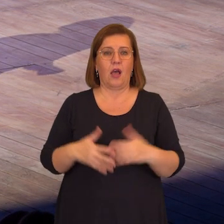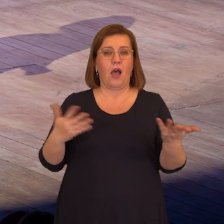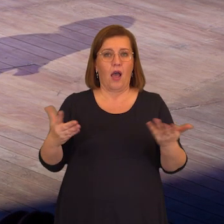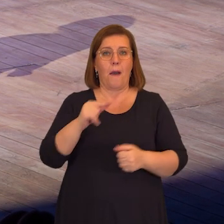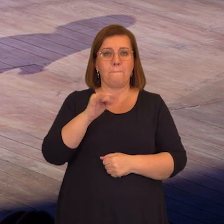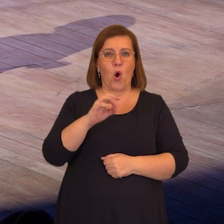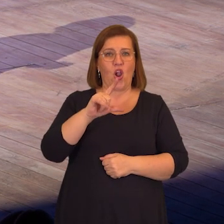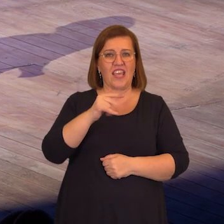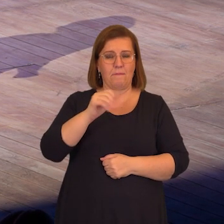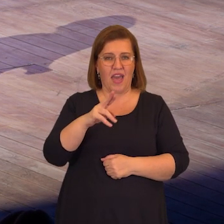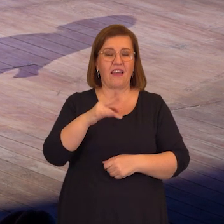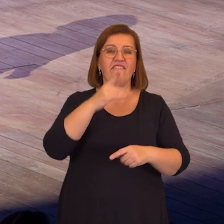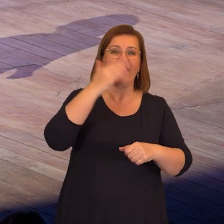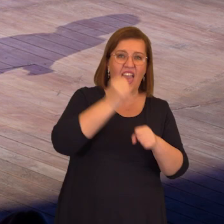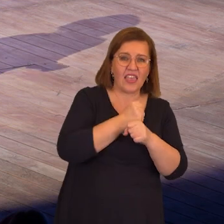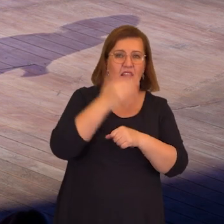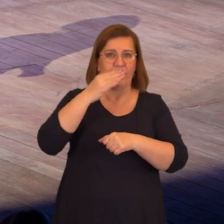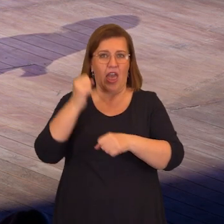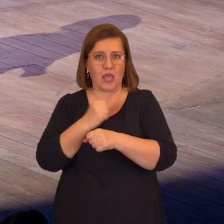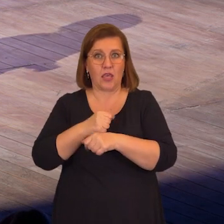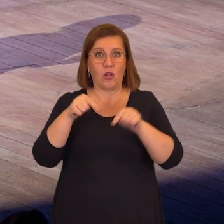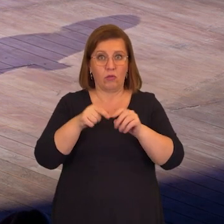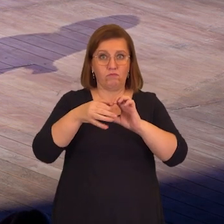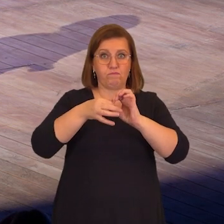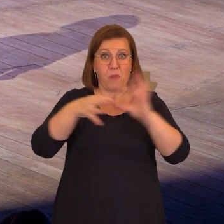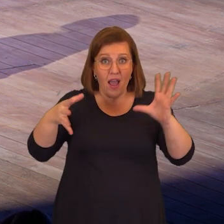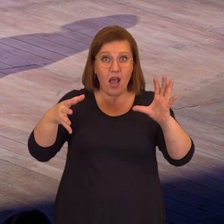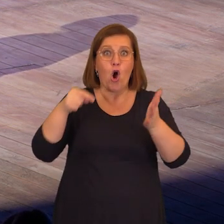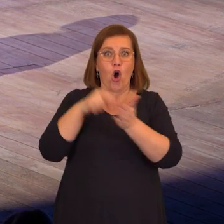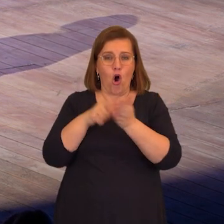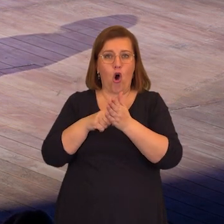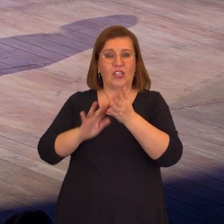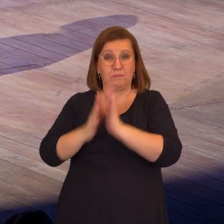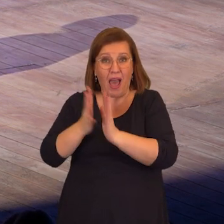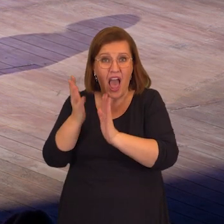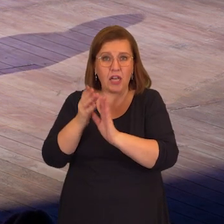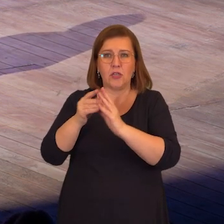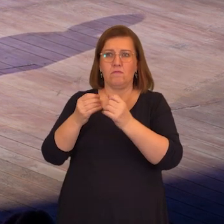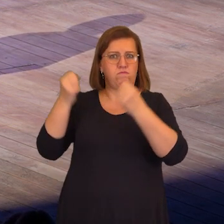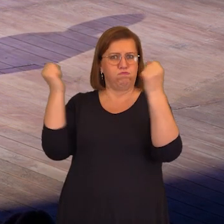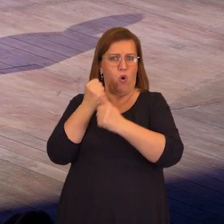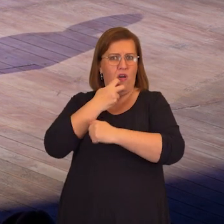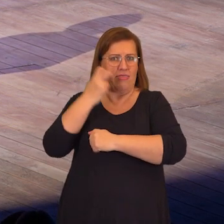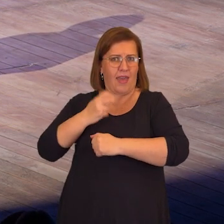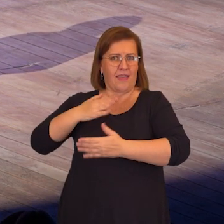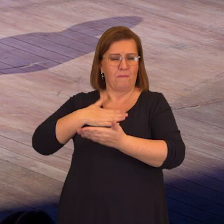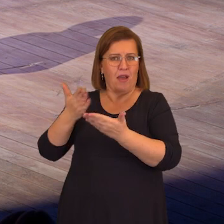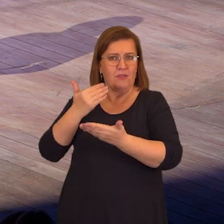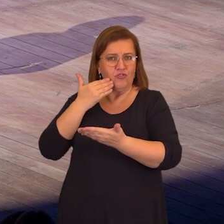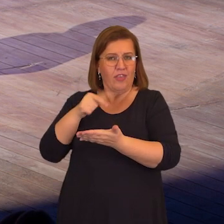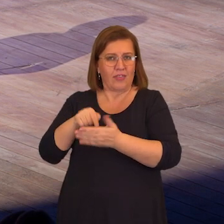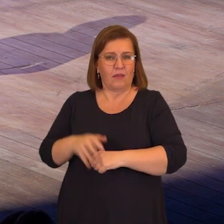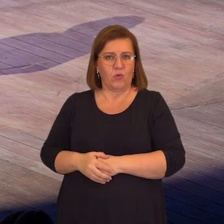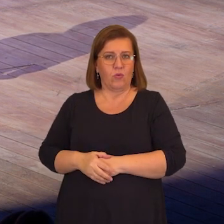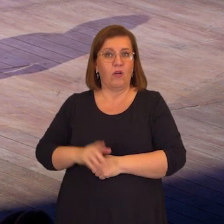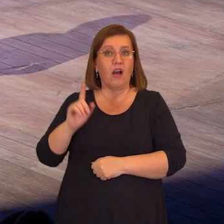polimerowego węgiel-węgiel jest największym nośnikiem energii. Jest najbardziej kaloryczne. Ale o tym nie